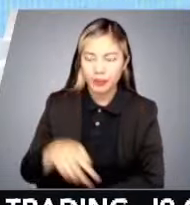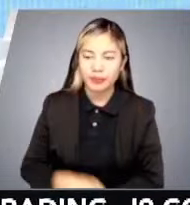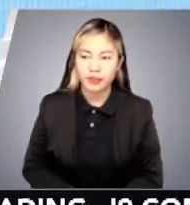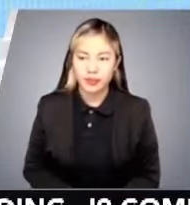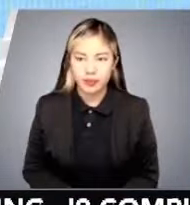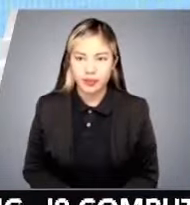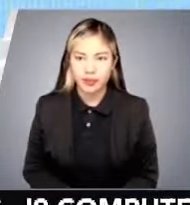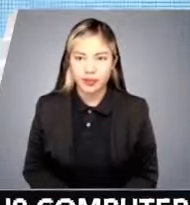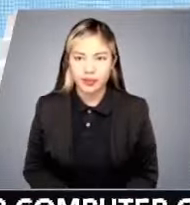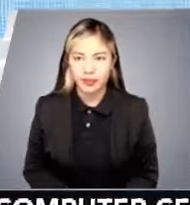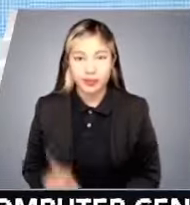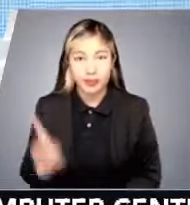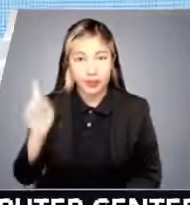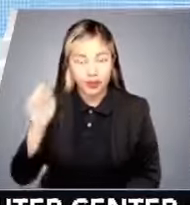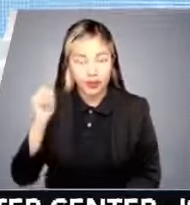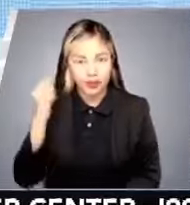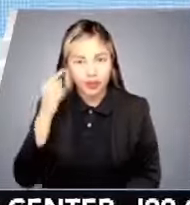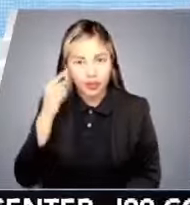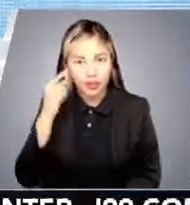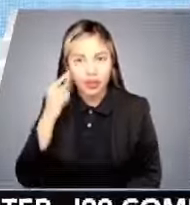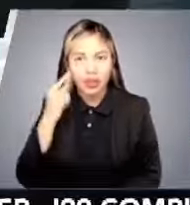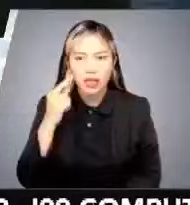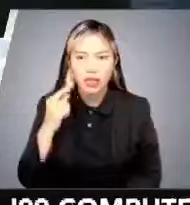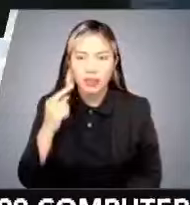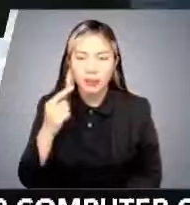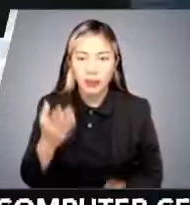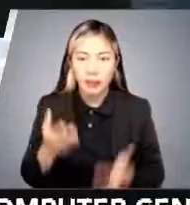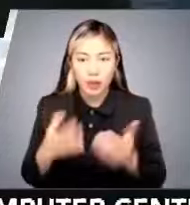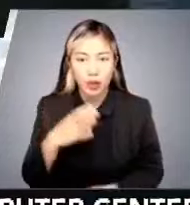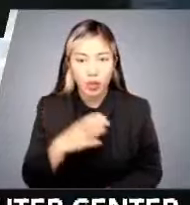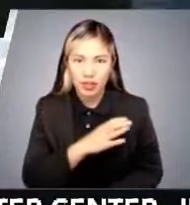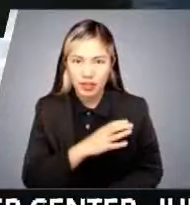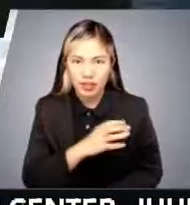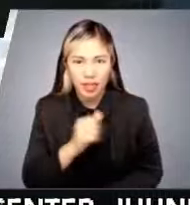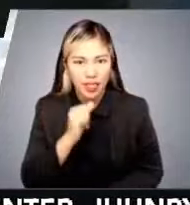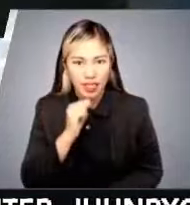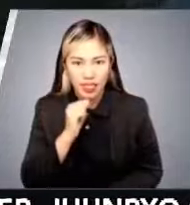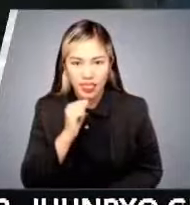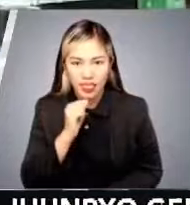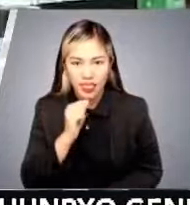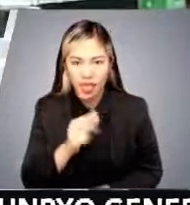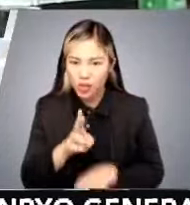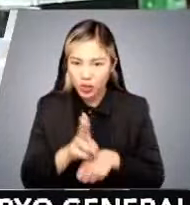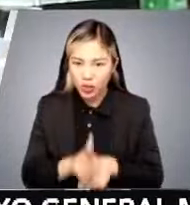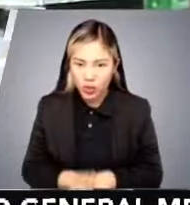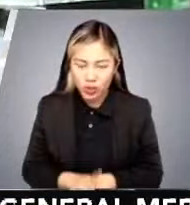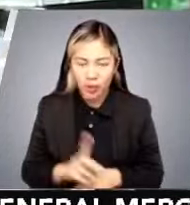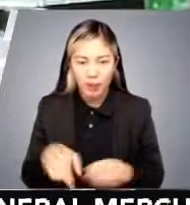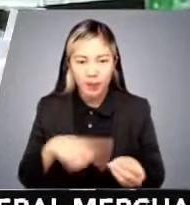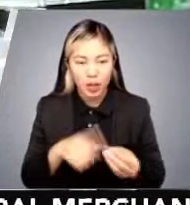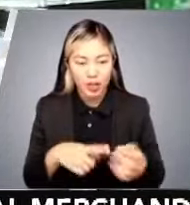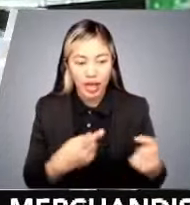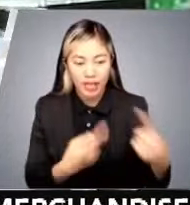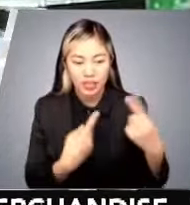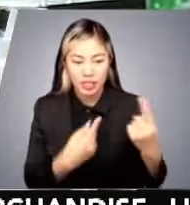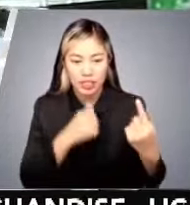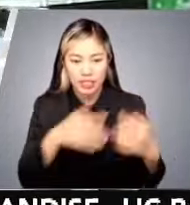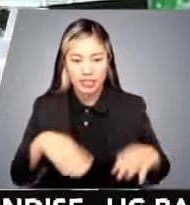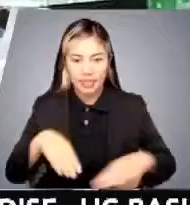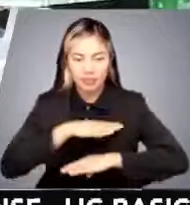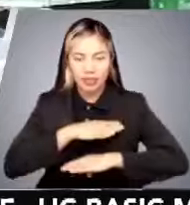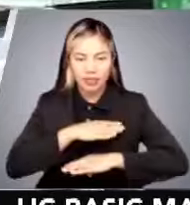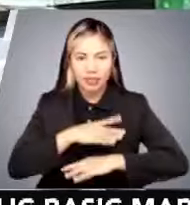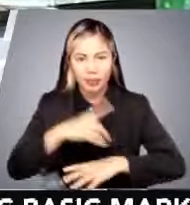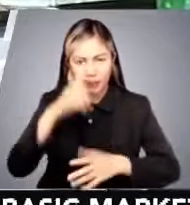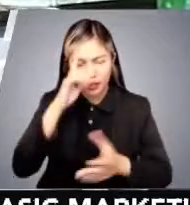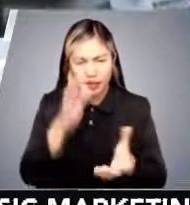lang daw sanay ang mga mambabatas na hindi nakukuha ang mga gusto nilang sagot. Naniniwala naman daw si Duterte na may kapangyarihan ang Kongreso